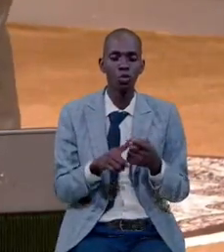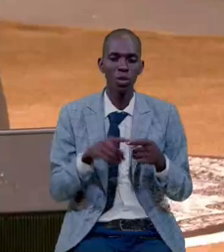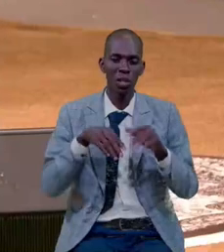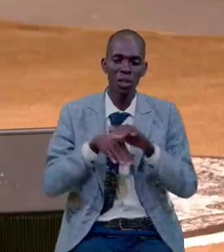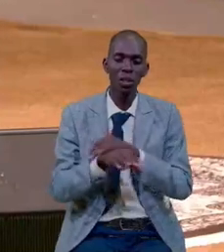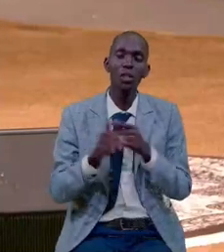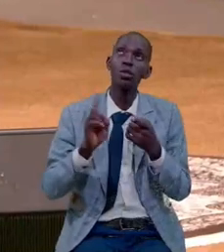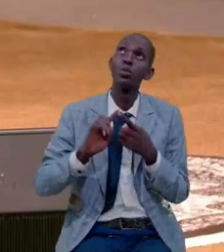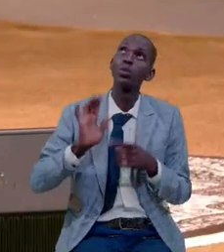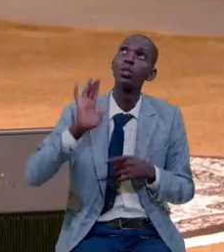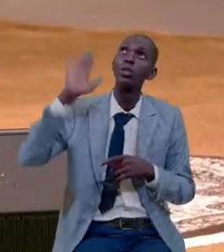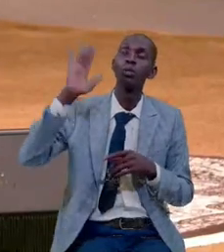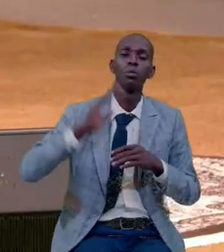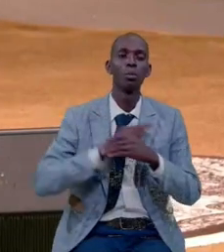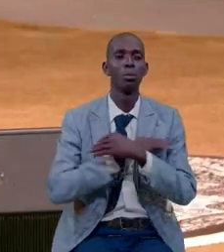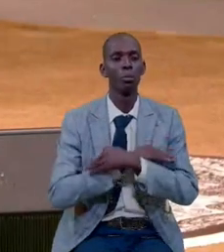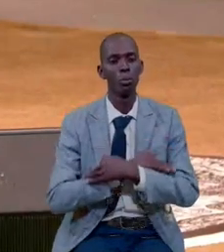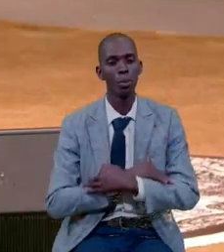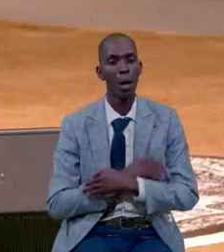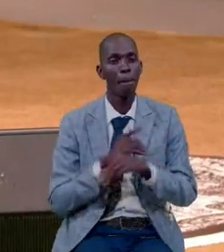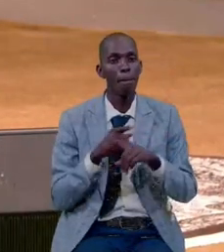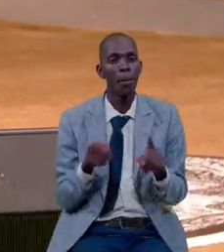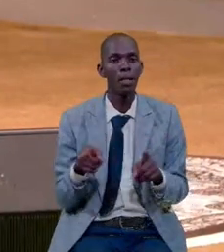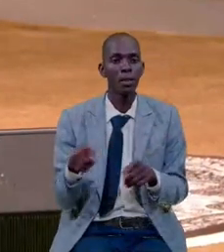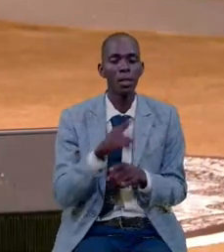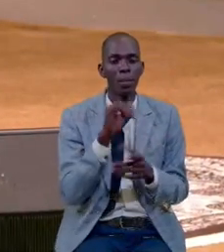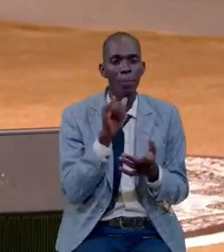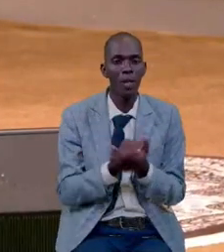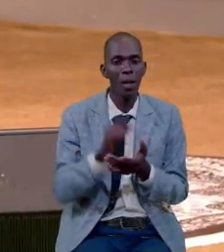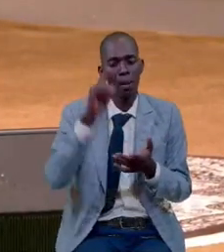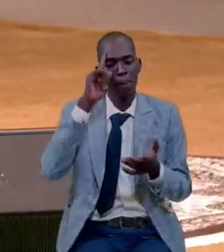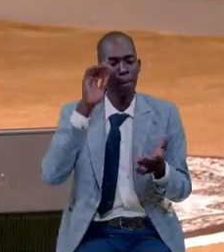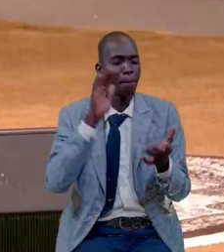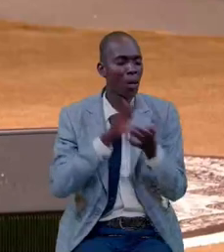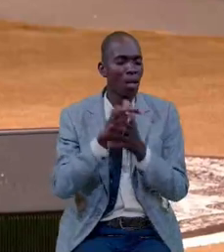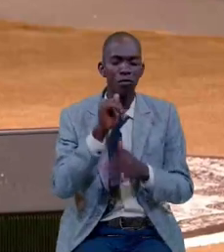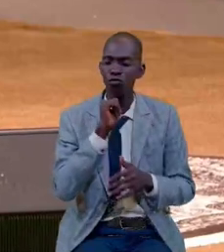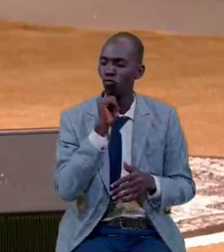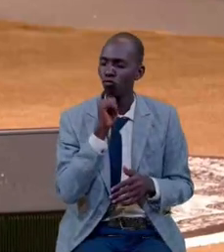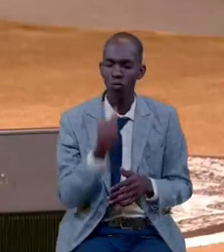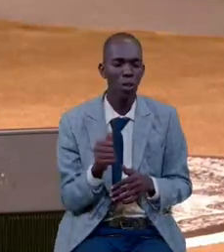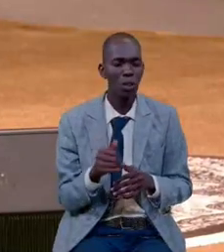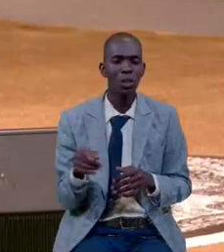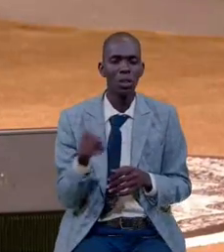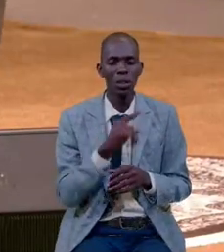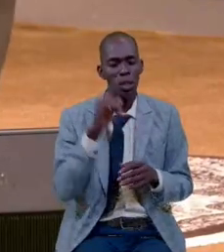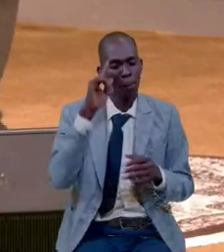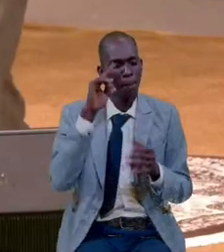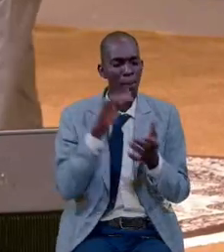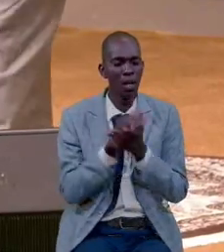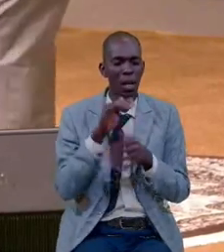pas pu entrer dans son repos, sinon à ceux qui avaient désobéi. Ils avaient cru au départ, mais la foi n'a pas